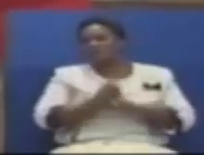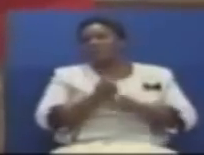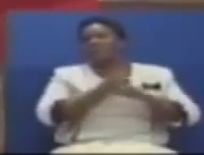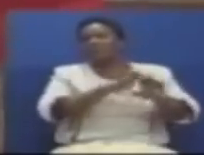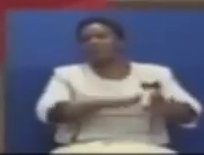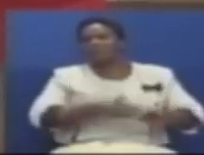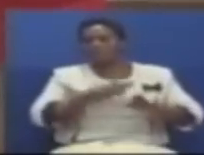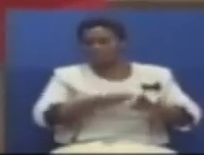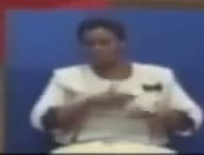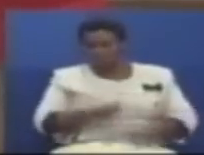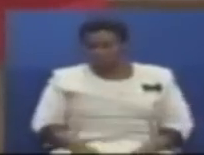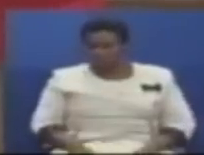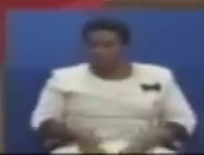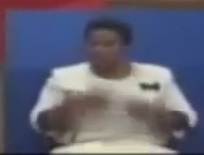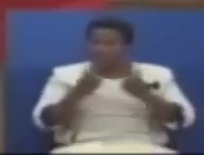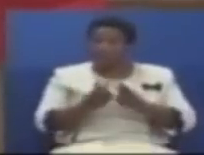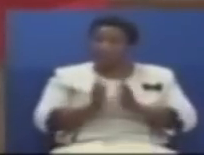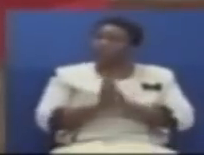Pili nakushukuru, namshukuru Mwenyezi Mungu.